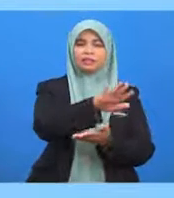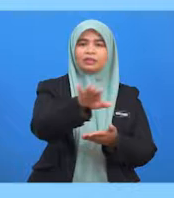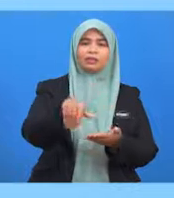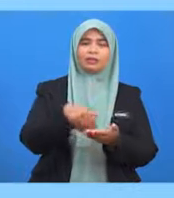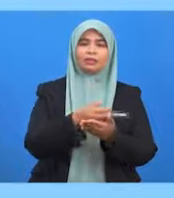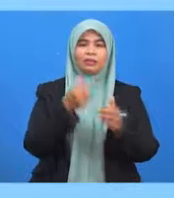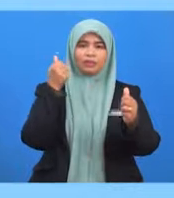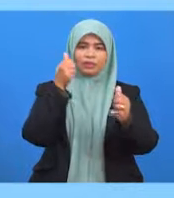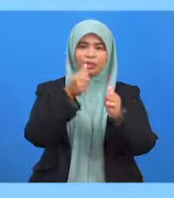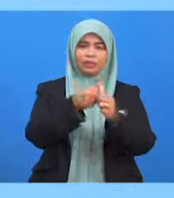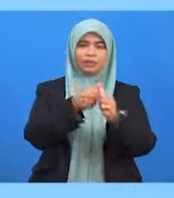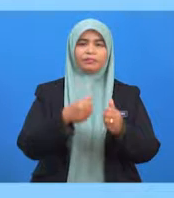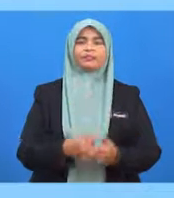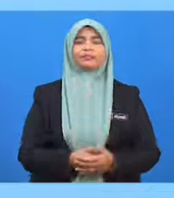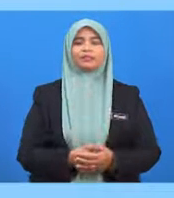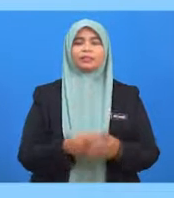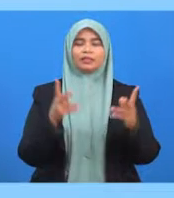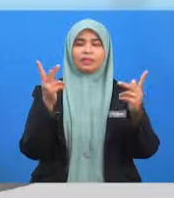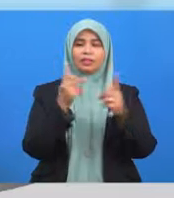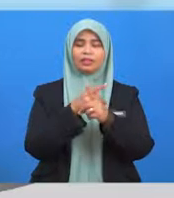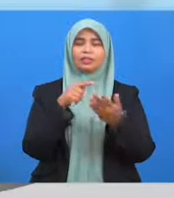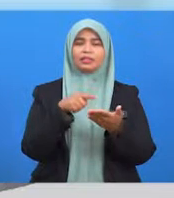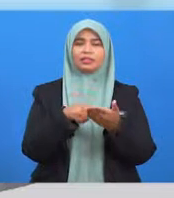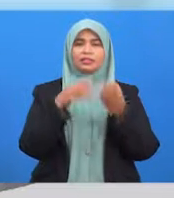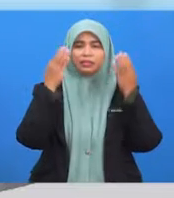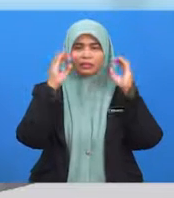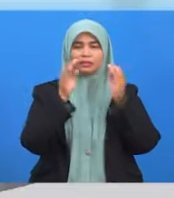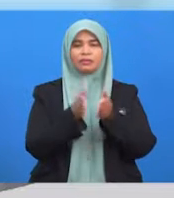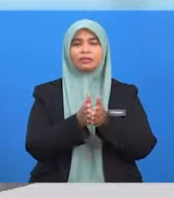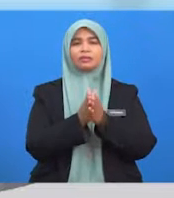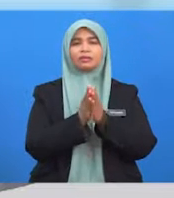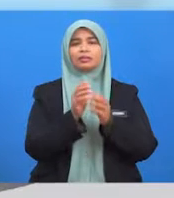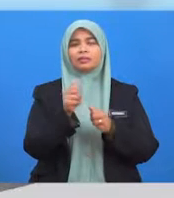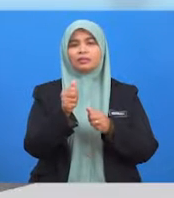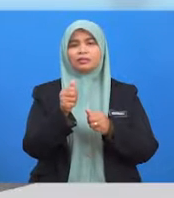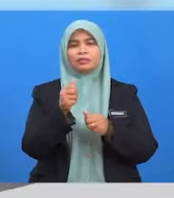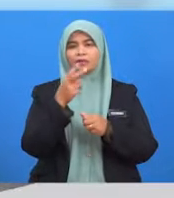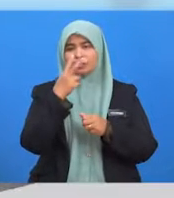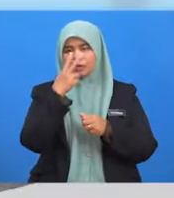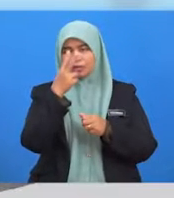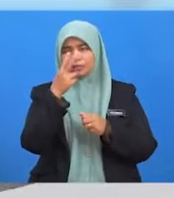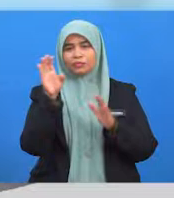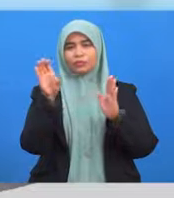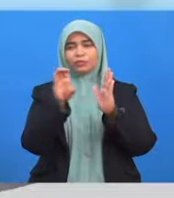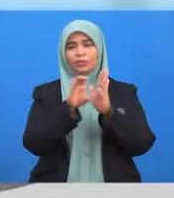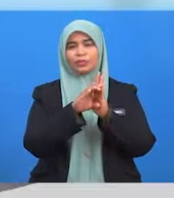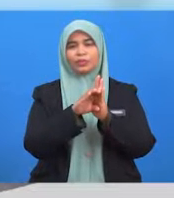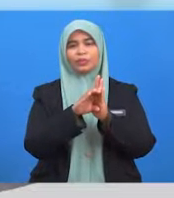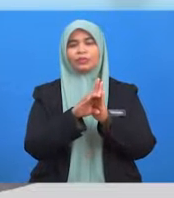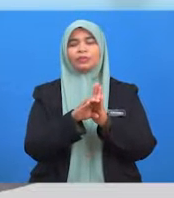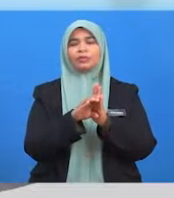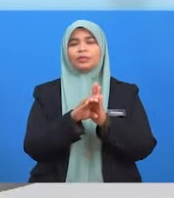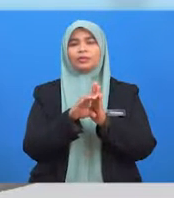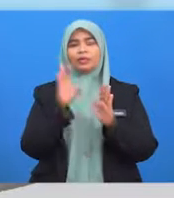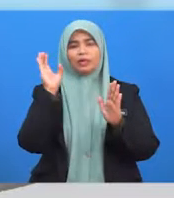arah. Kali ini, cikgu minta kamu teliti contoh gambar yang